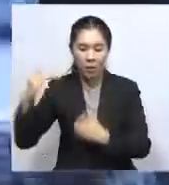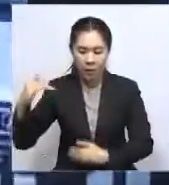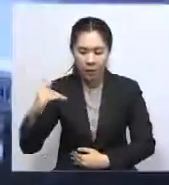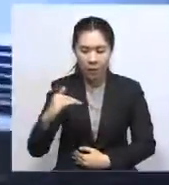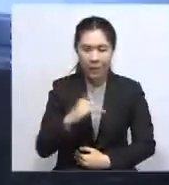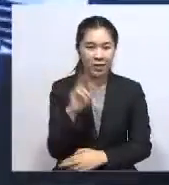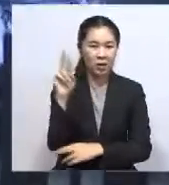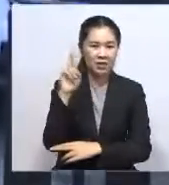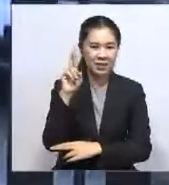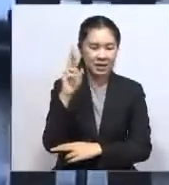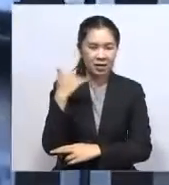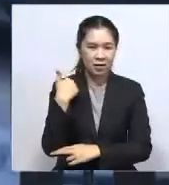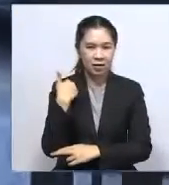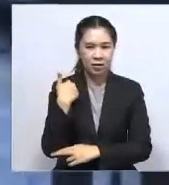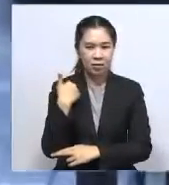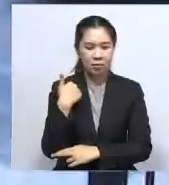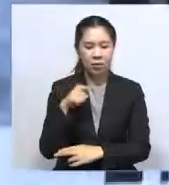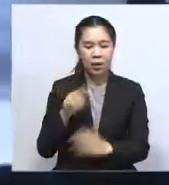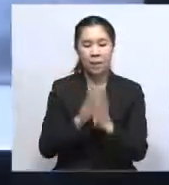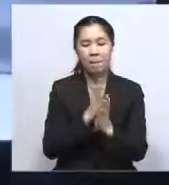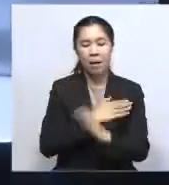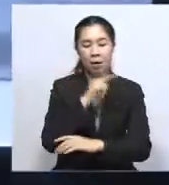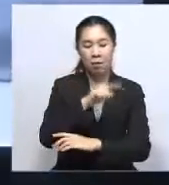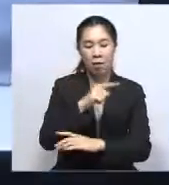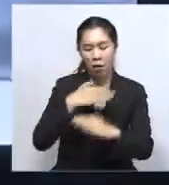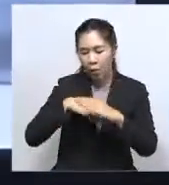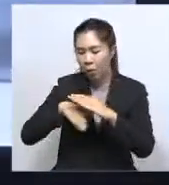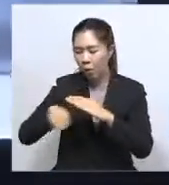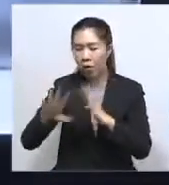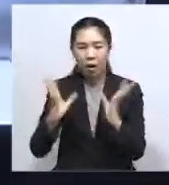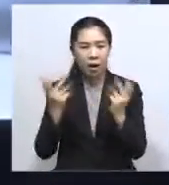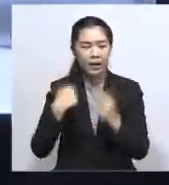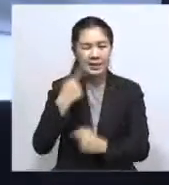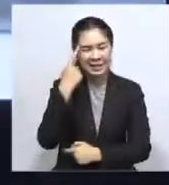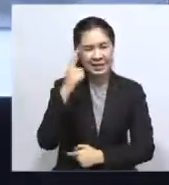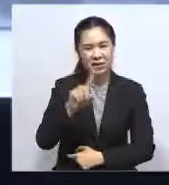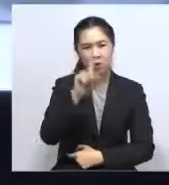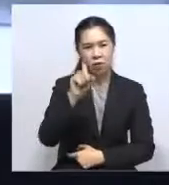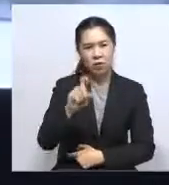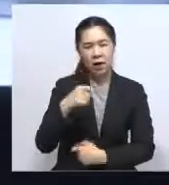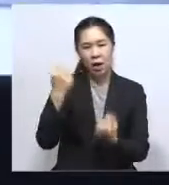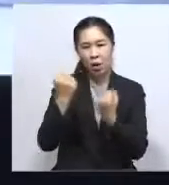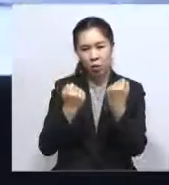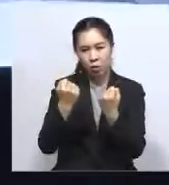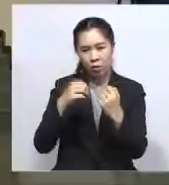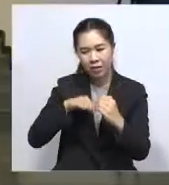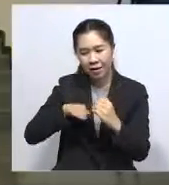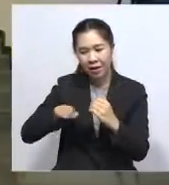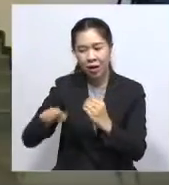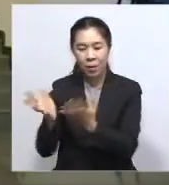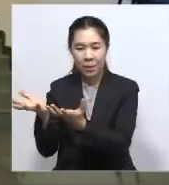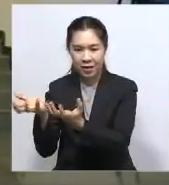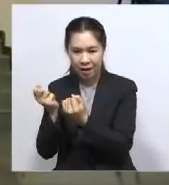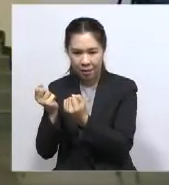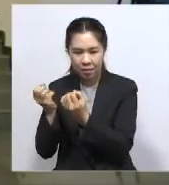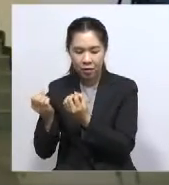งก่อนที่ตัวเจ้าอาวาสจะหายไปในช่วงบ่ายทำให้มีข้อสงสัยตั้งขึ้นมาว่ามีรถเนี่ยเข้าไปรับเจ้าอาวาสวัดสะ